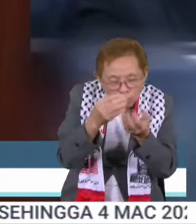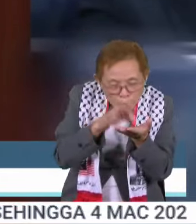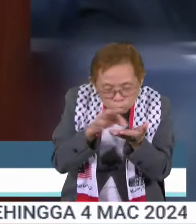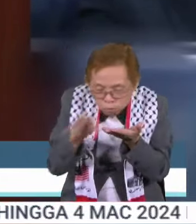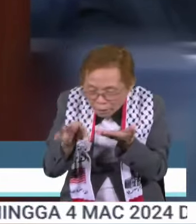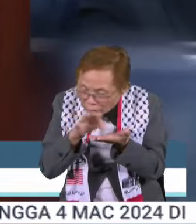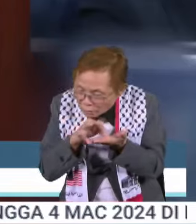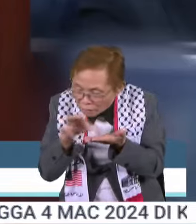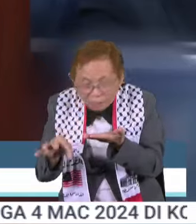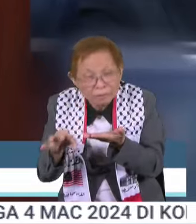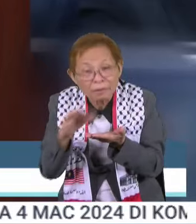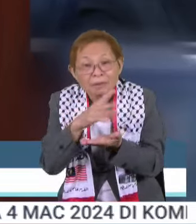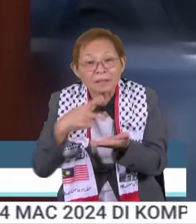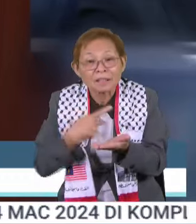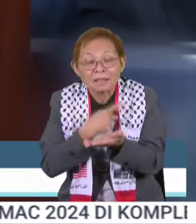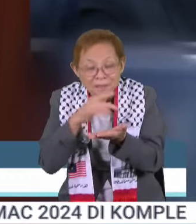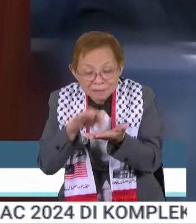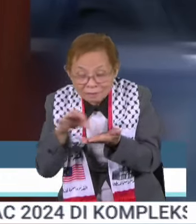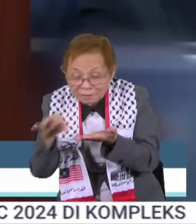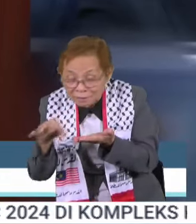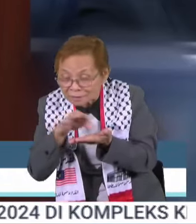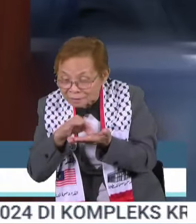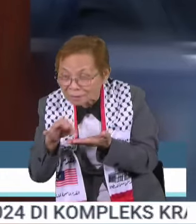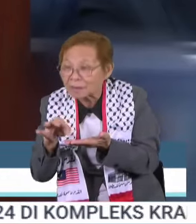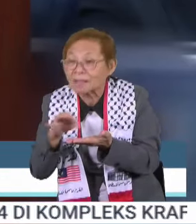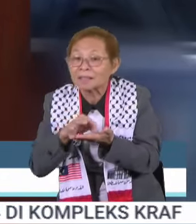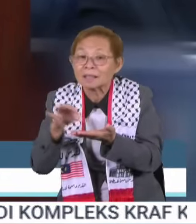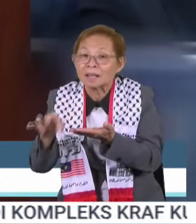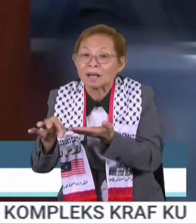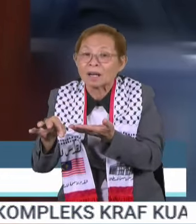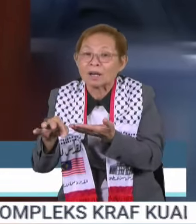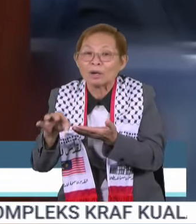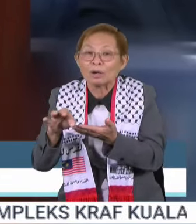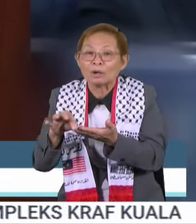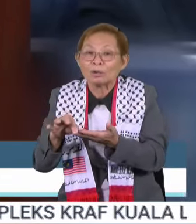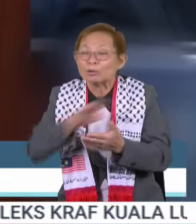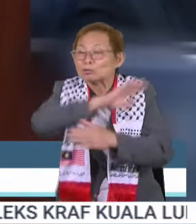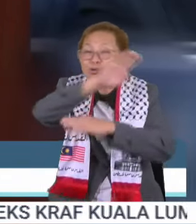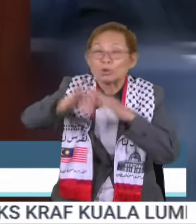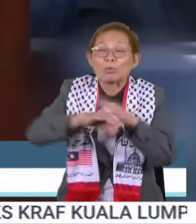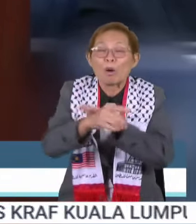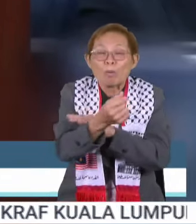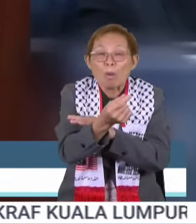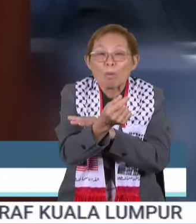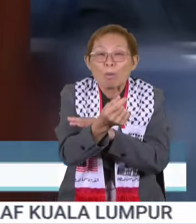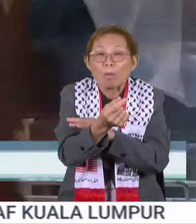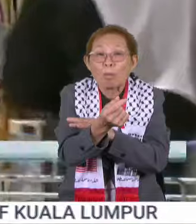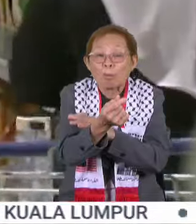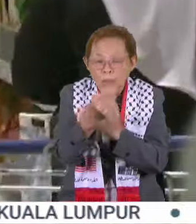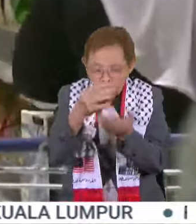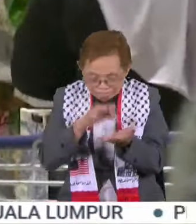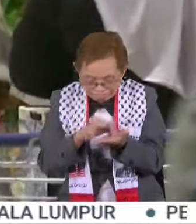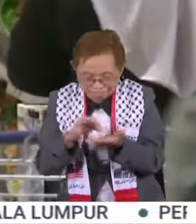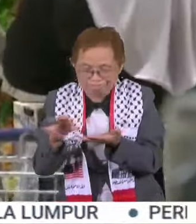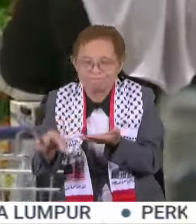kuasa untuk mengira dia punya setiap kos nilai itu. Ya.